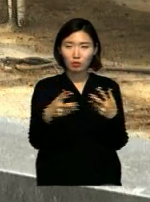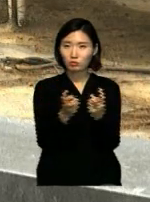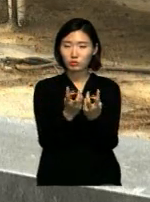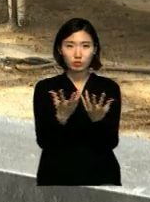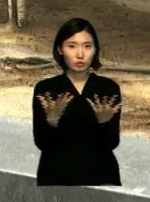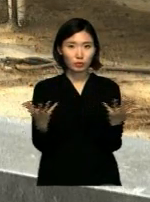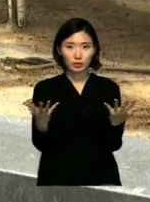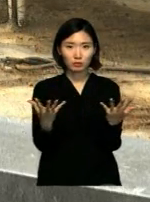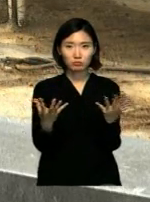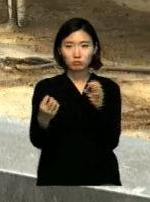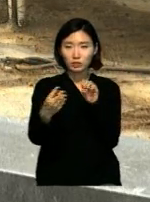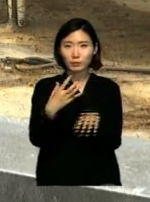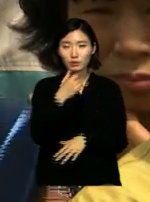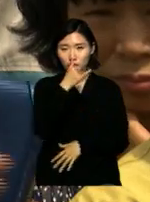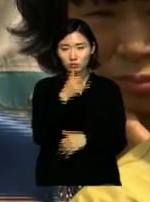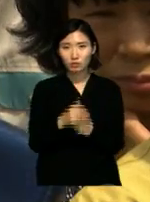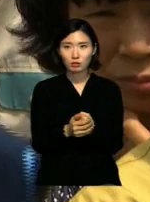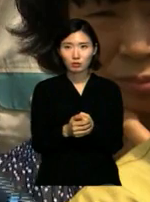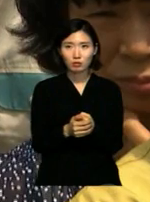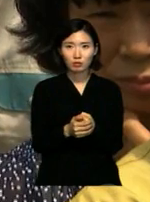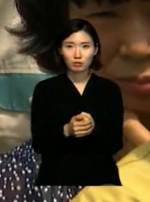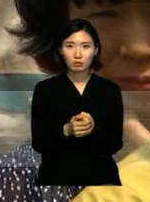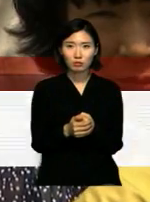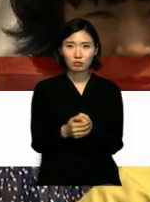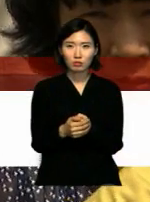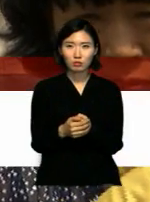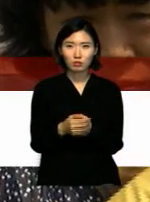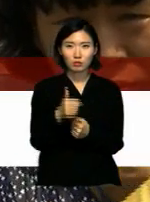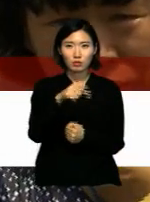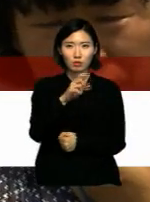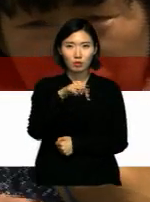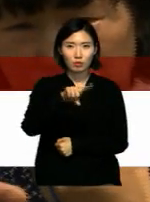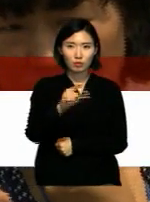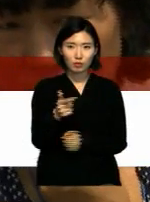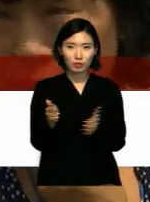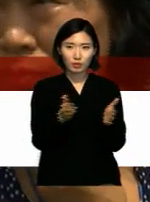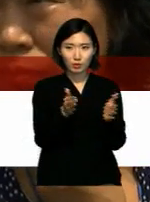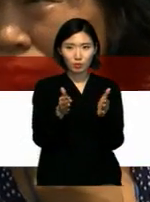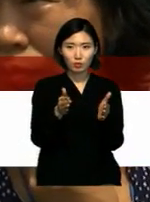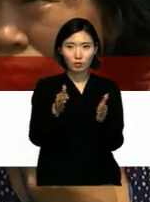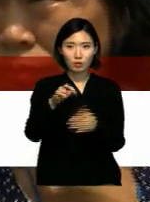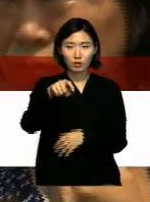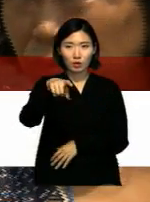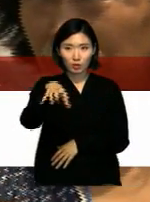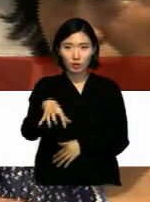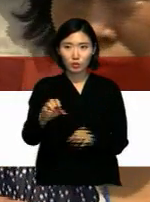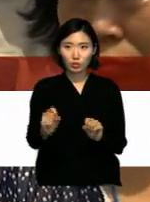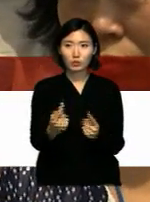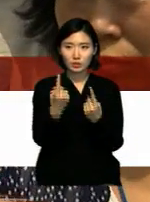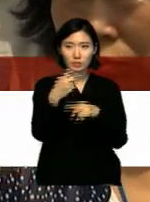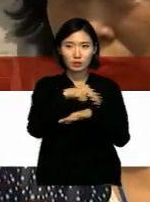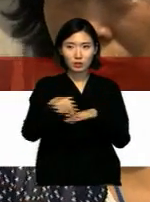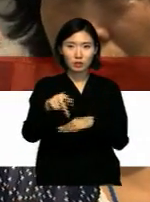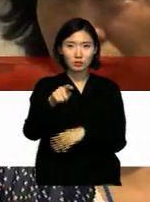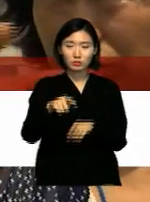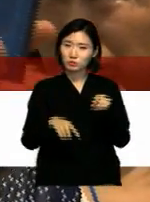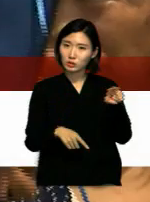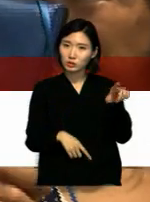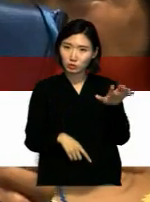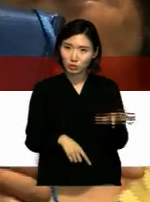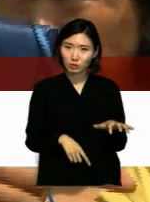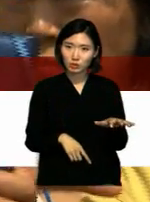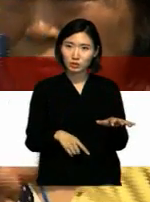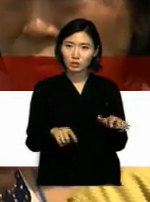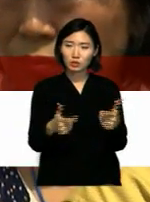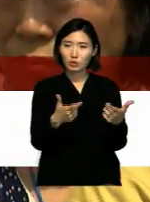수 없다는 답변을 합니다. 건원대로를 얘기하고 똑같고 동시에 했고요. 그쪽은 작업 여건상 폭이 이제 만약에 거기도